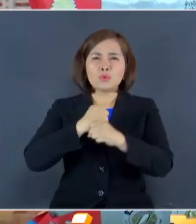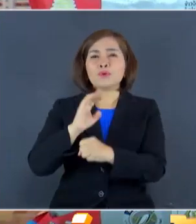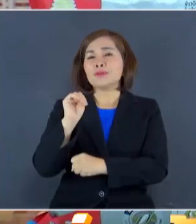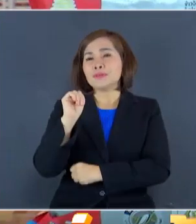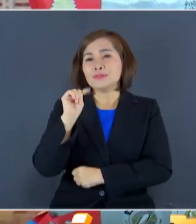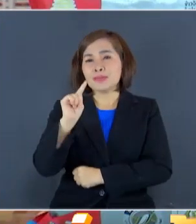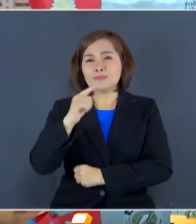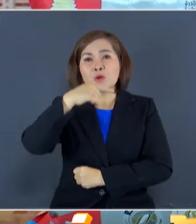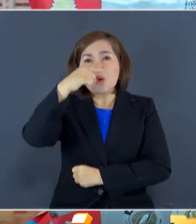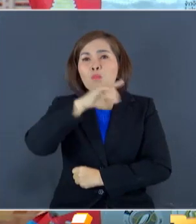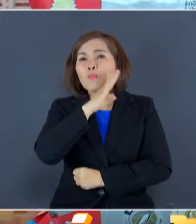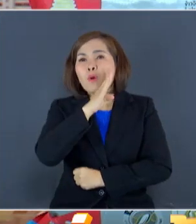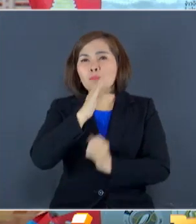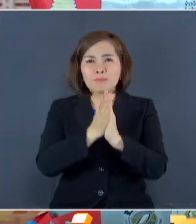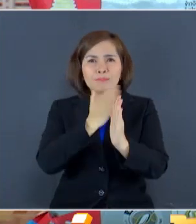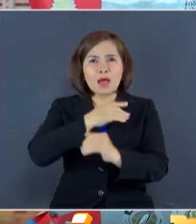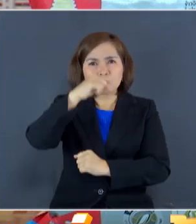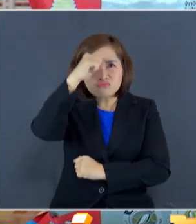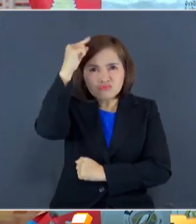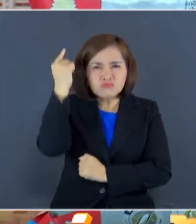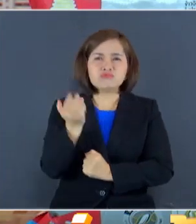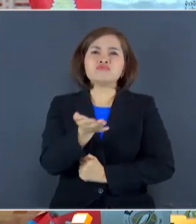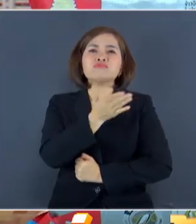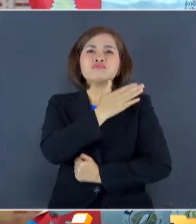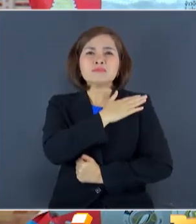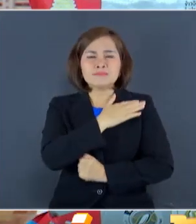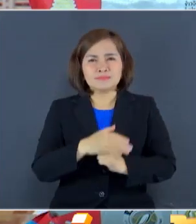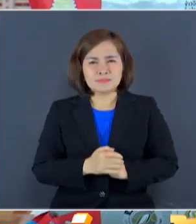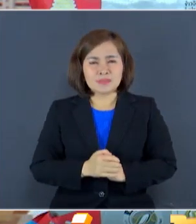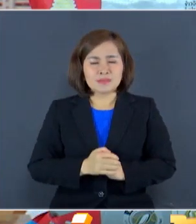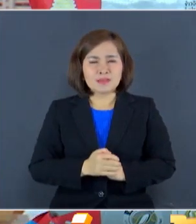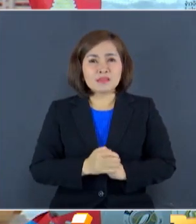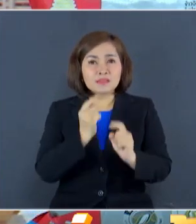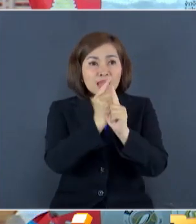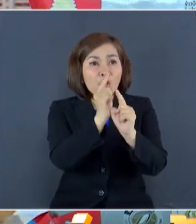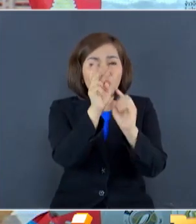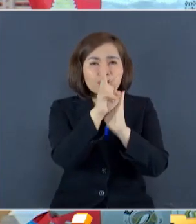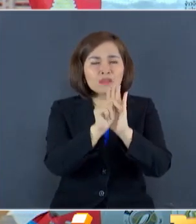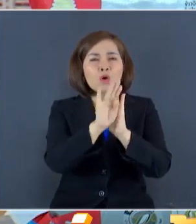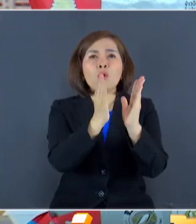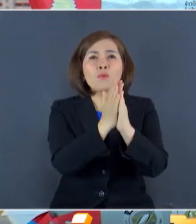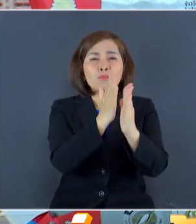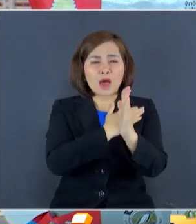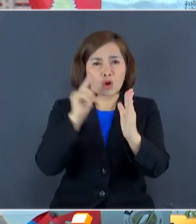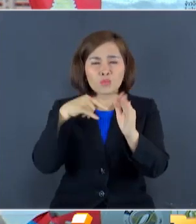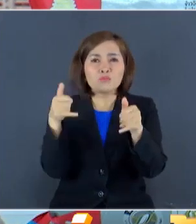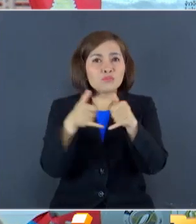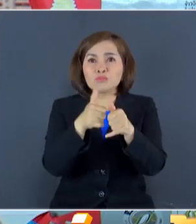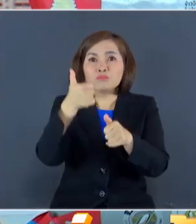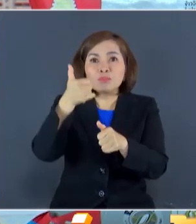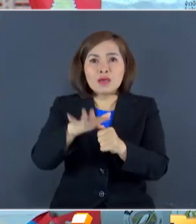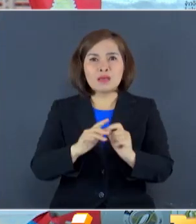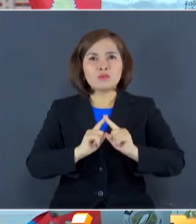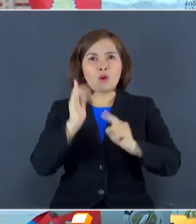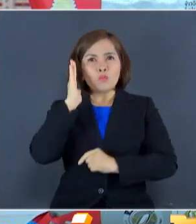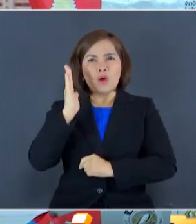แล้วห่มจีวรปลอมเป็นพระและที่สำคัญนะพระกับผู้หญิงมันไม่ได้ถูกไหมคุณนุ่นแต่ปรากฏฮะผู้ชายคนนี้ปลอมเป็นพ